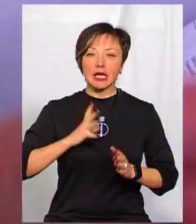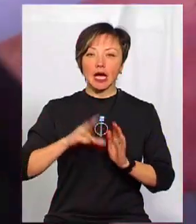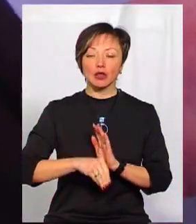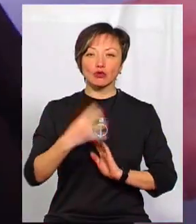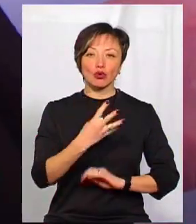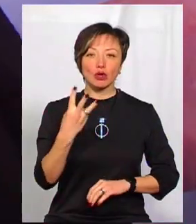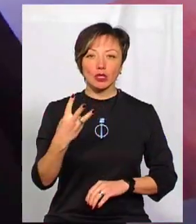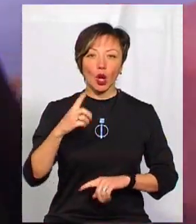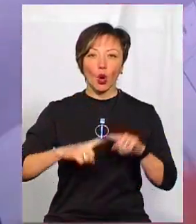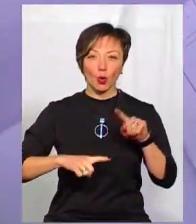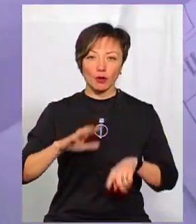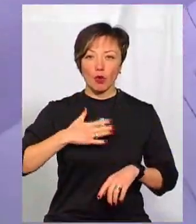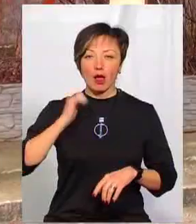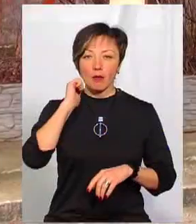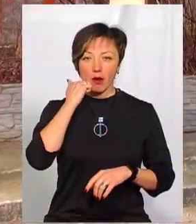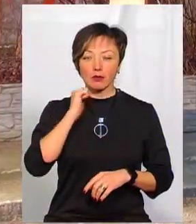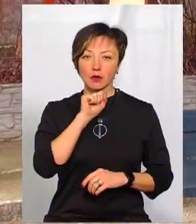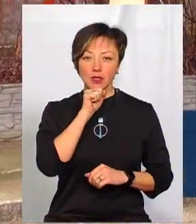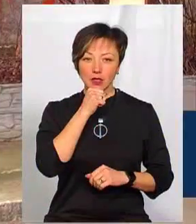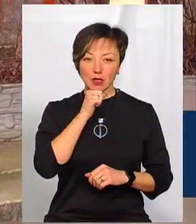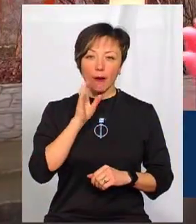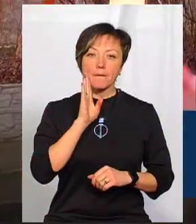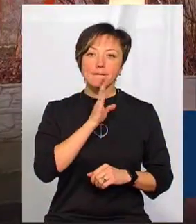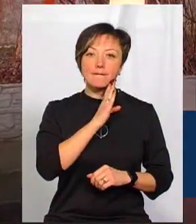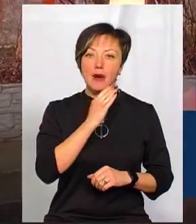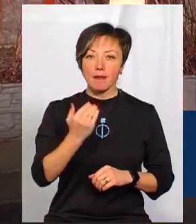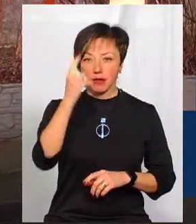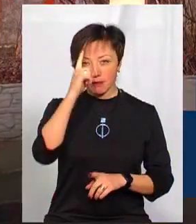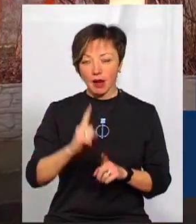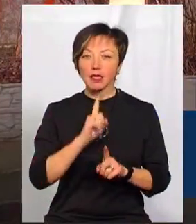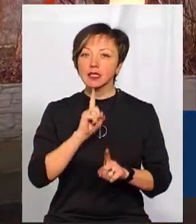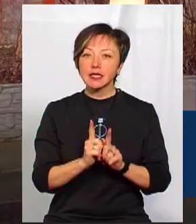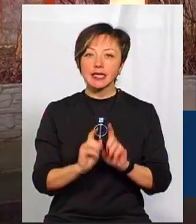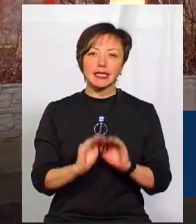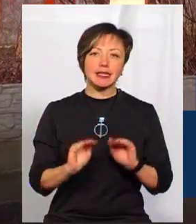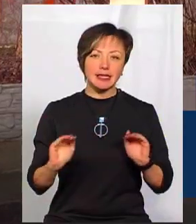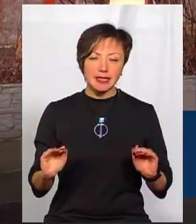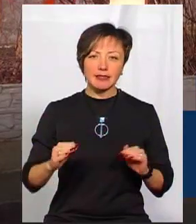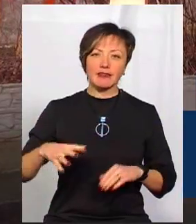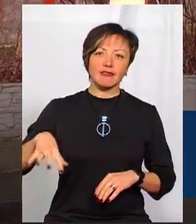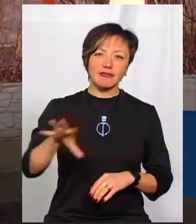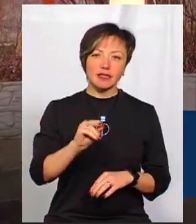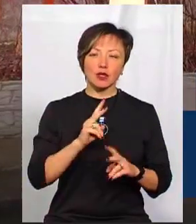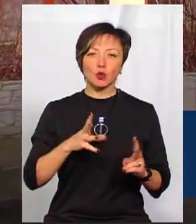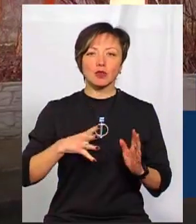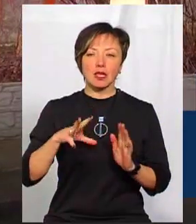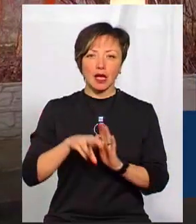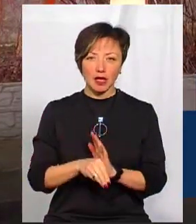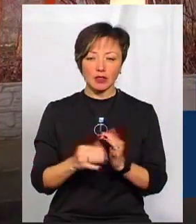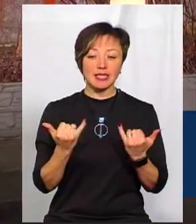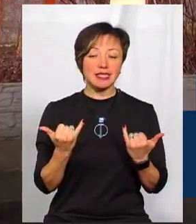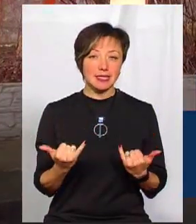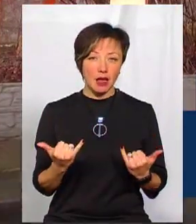Моя бабушка, дідушка, мамині браття, сестри, діти, всі, які загинули. І